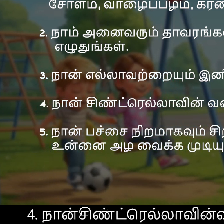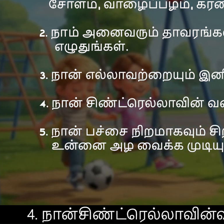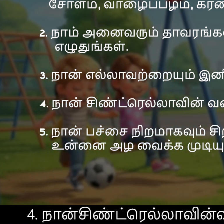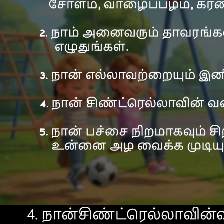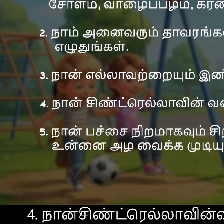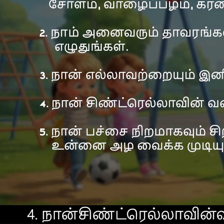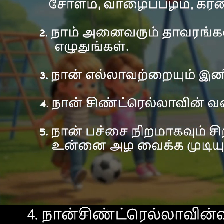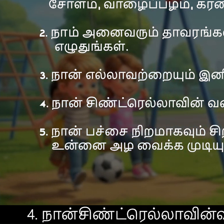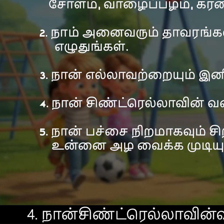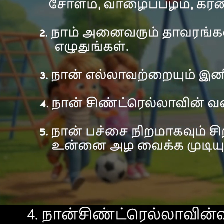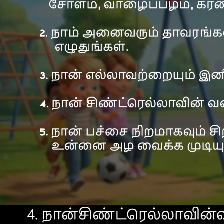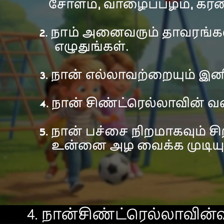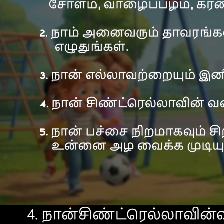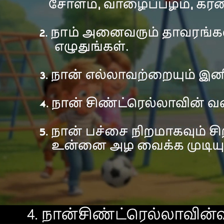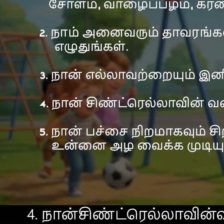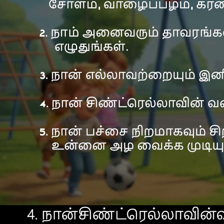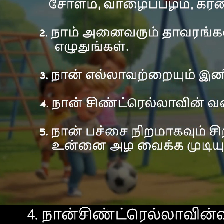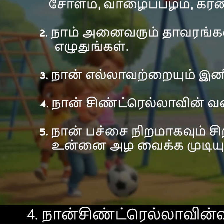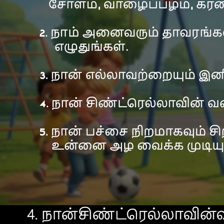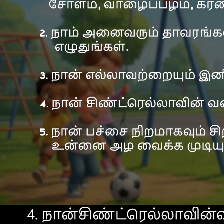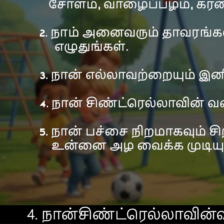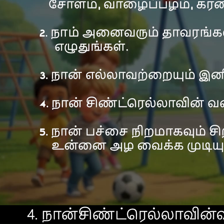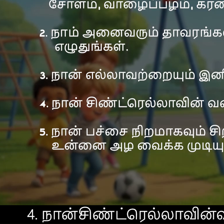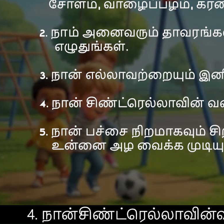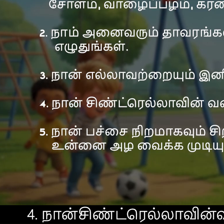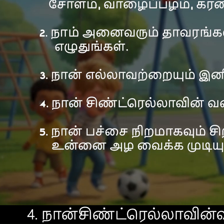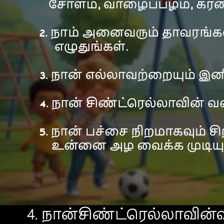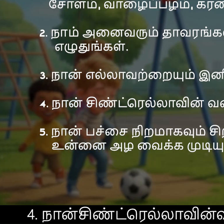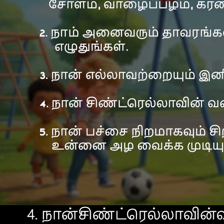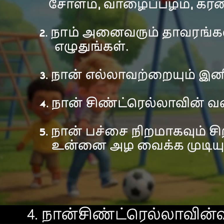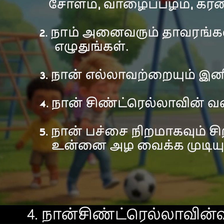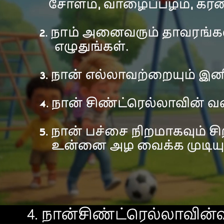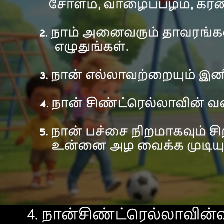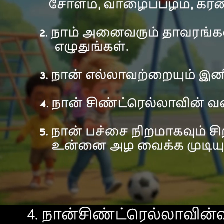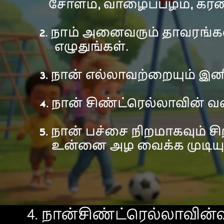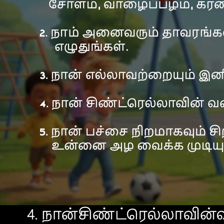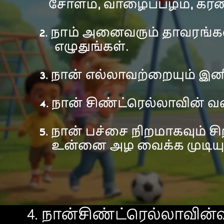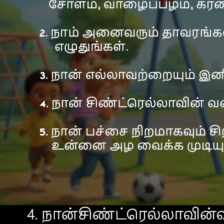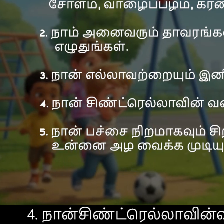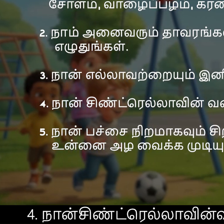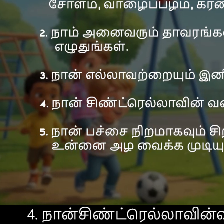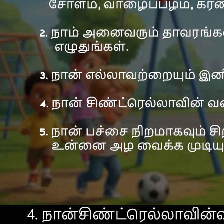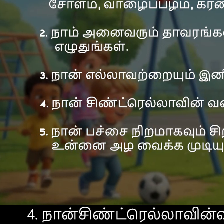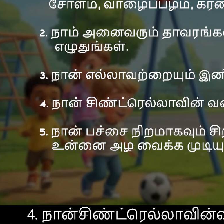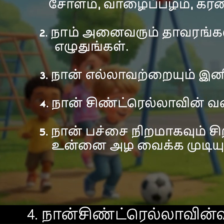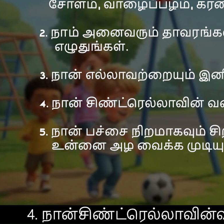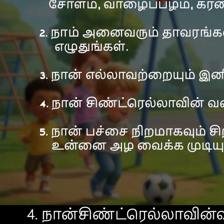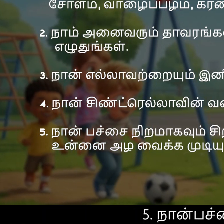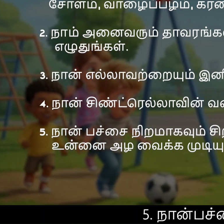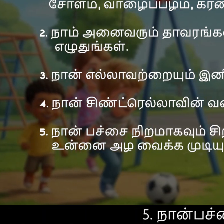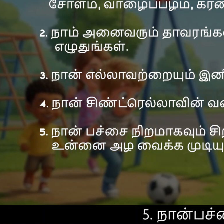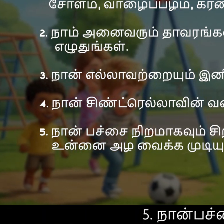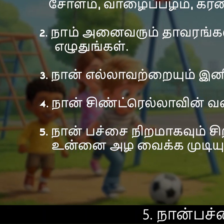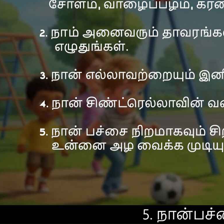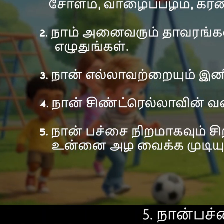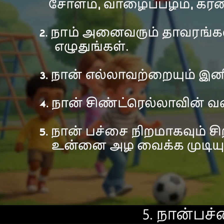ஆ நான் சிண்ட்ரெல்லாவின் வண்டியாக மாறினேன். பாப்கார்ன் டேஷ்.